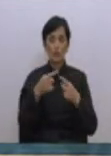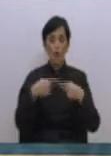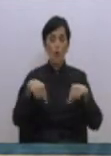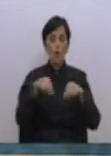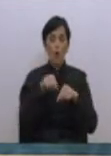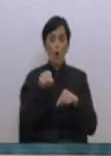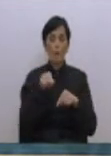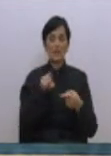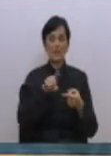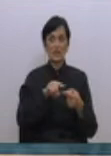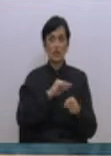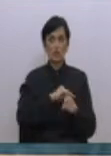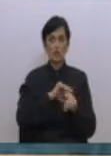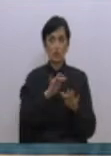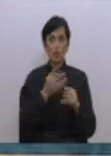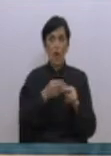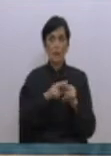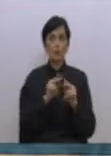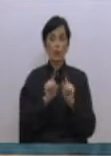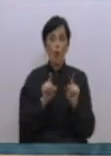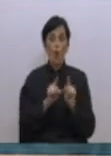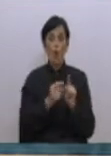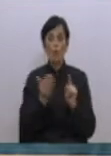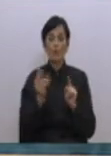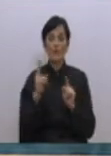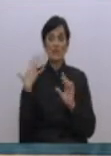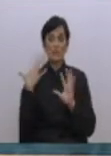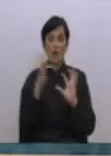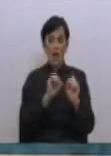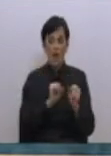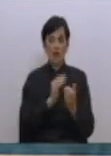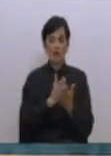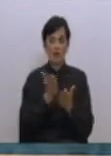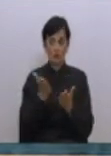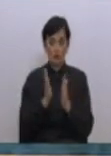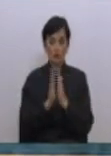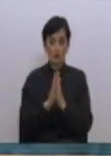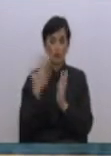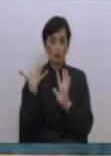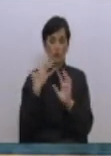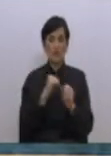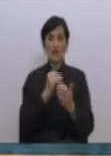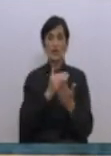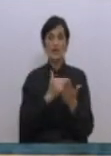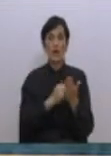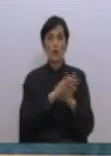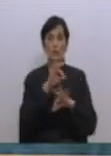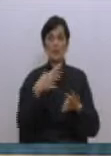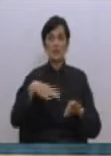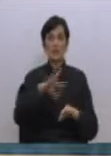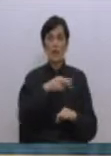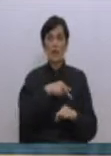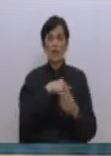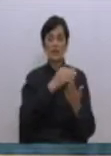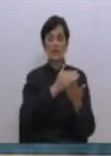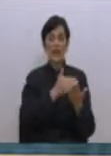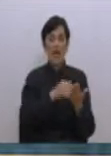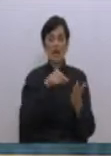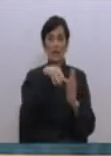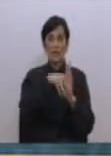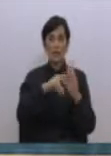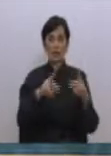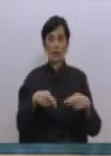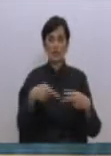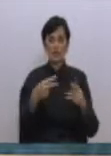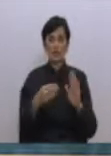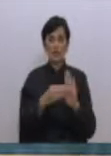comitetma, amitom opoziția sa, fiind schastlucest, hot, hardaceras, reglamentis proiectului, sa cartelis parlamentis reglamentis sulebis eta în